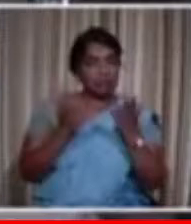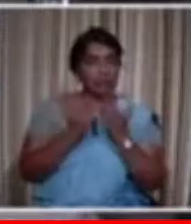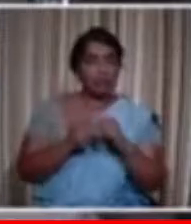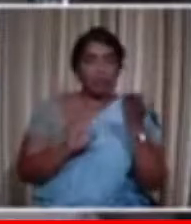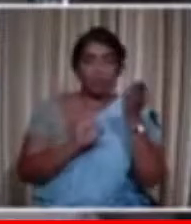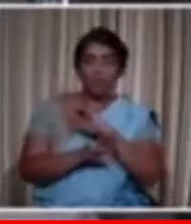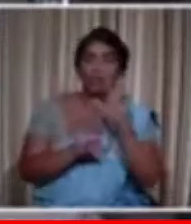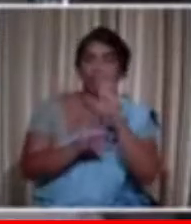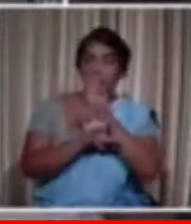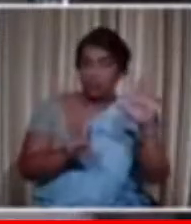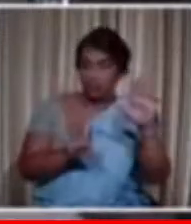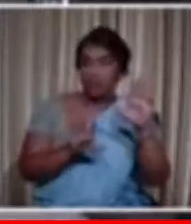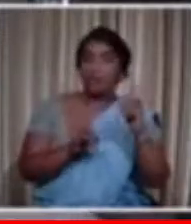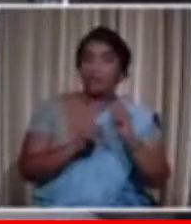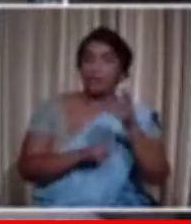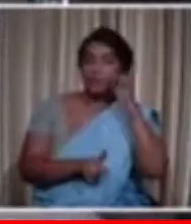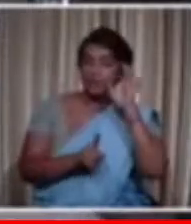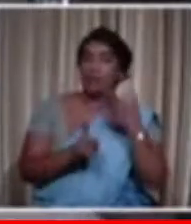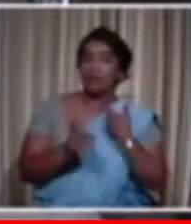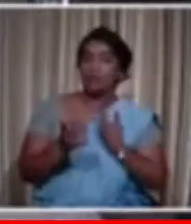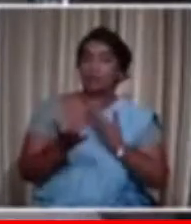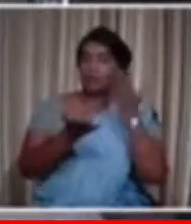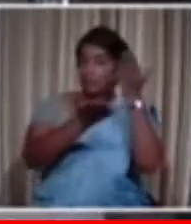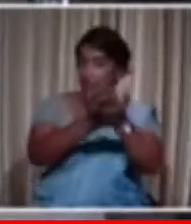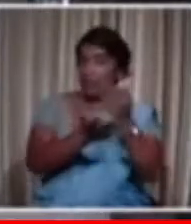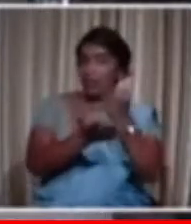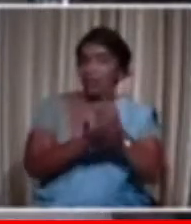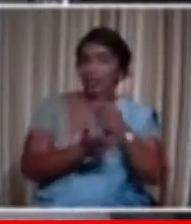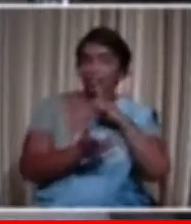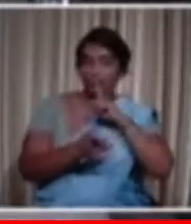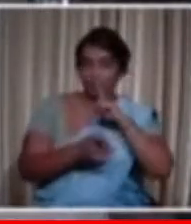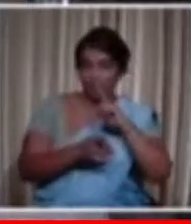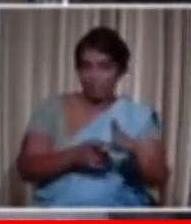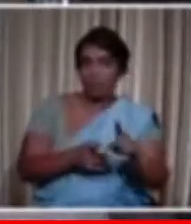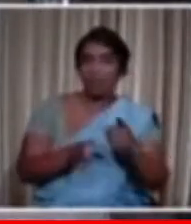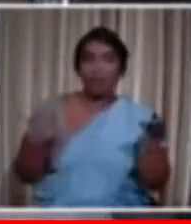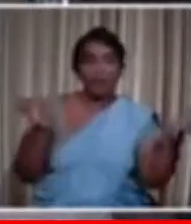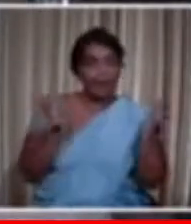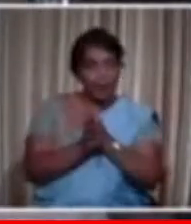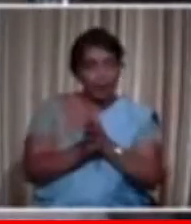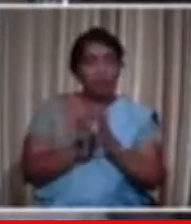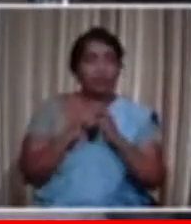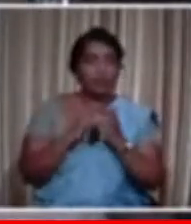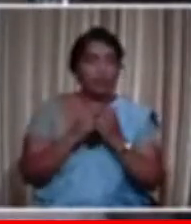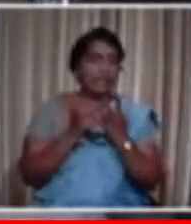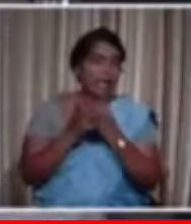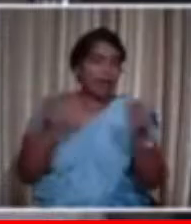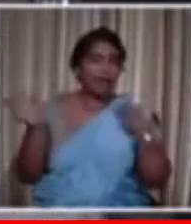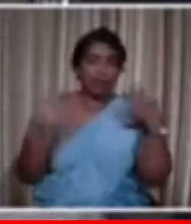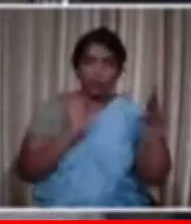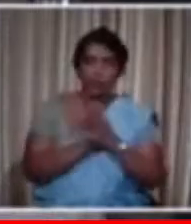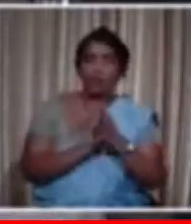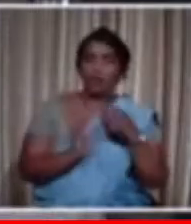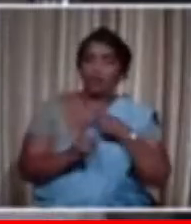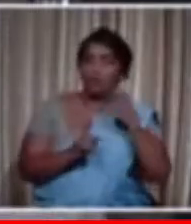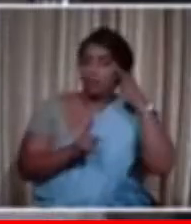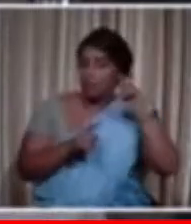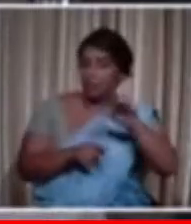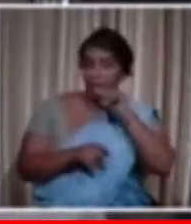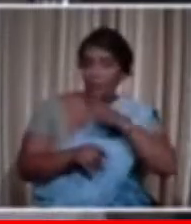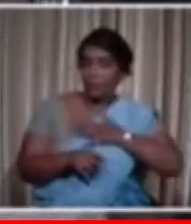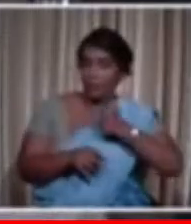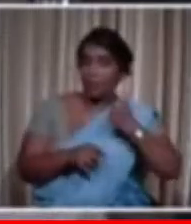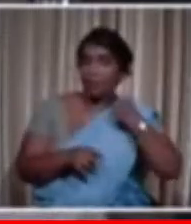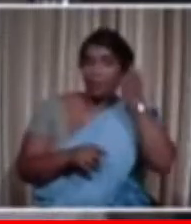එදා 19 වෙනිදා ජනාධිපතිතුමාට ඉදිරිපත් කළා ප්‍රකාශයක් එක්ව මේකට විසඳුම් හොයමු කියලා අපි ඒ සත්භාවයෙන්